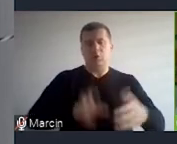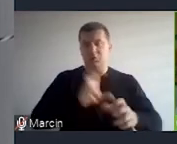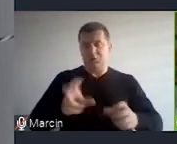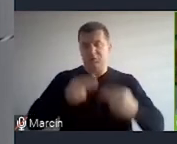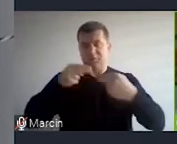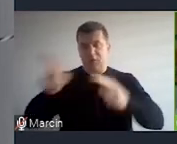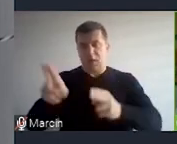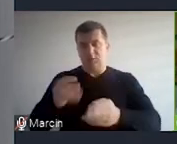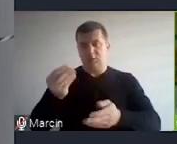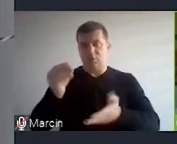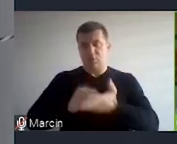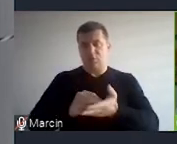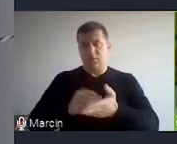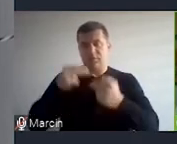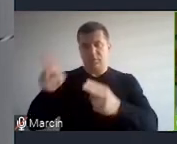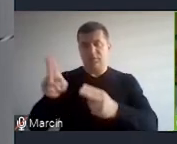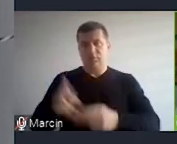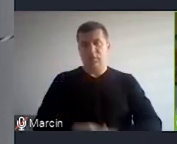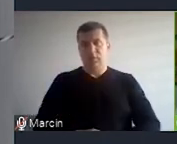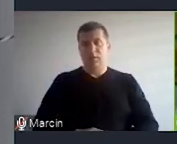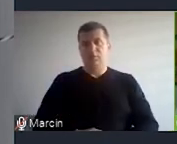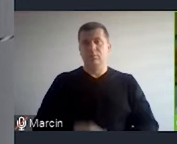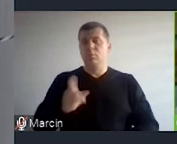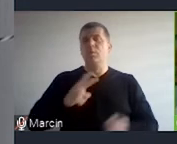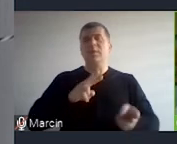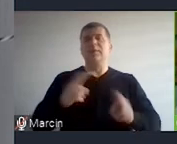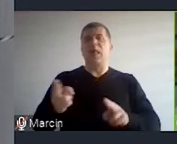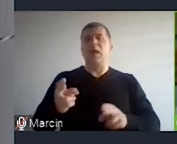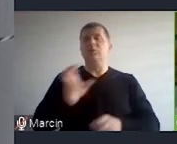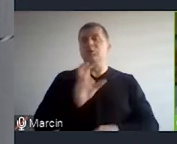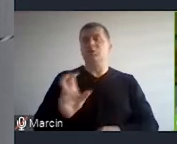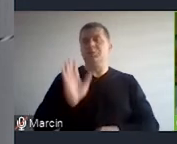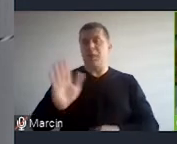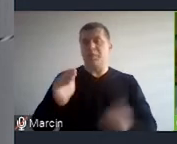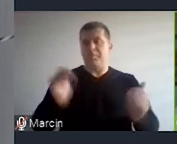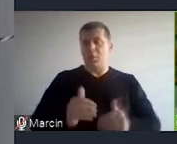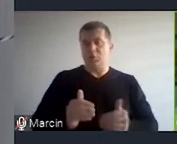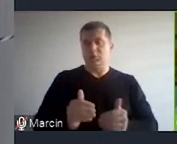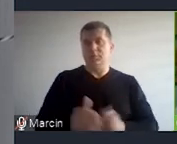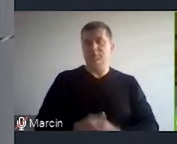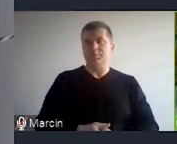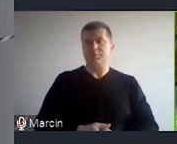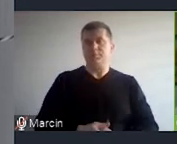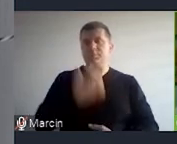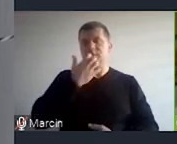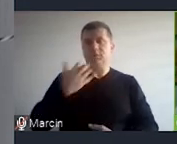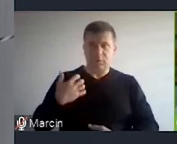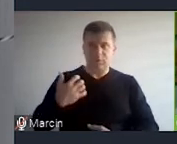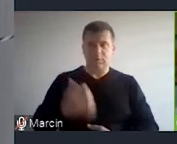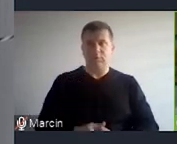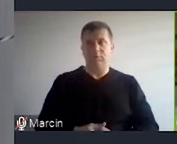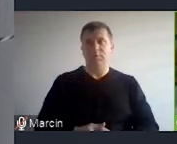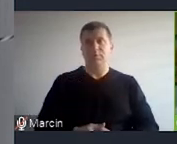zwracam częściowo dotację? To zależy, czy miała Pani możliwość wcześniej